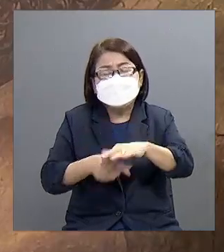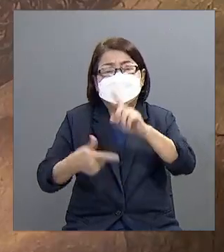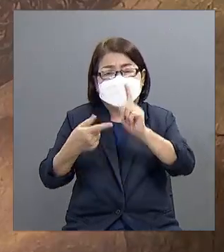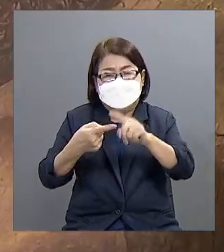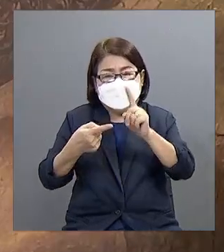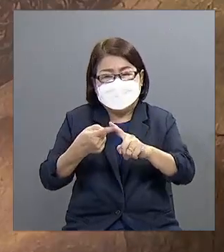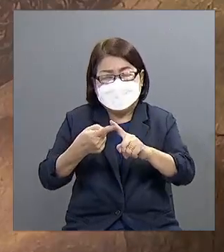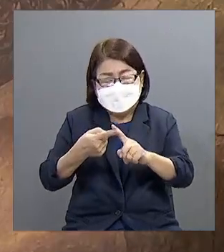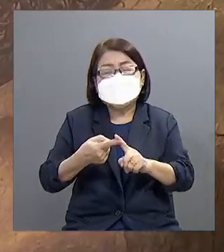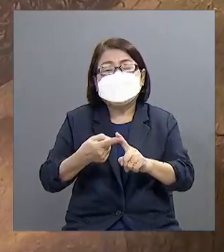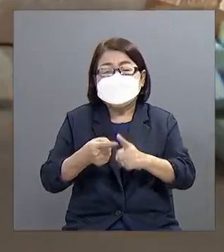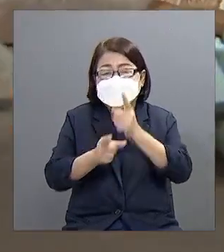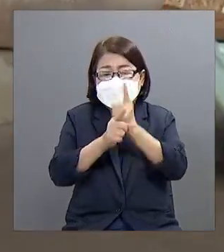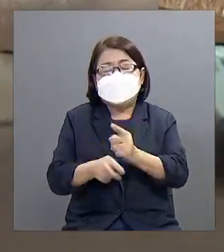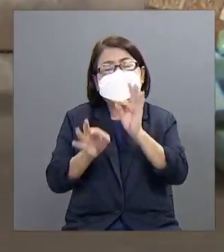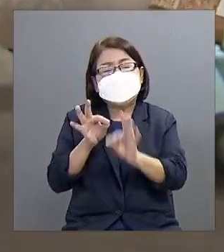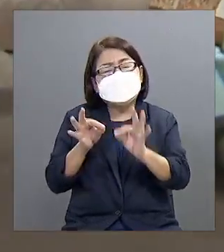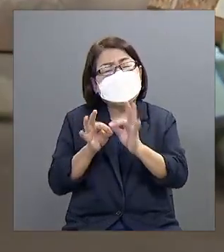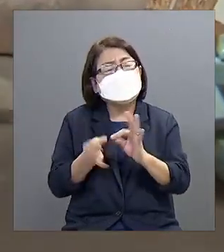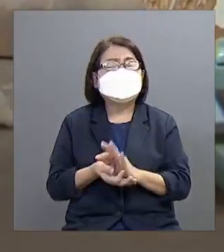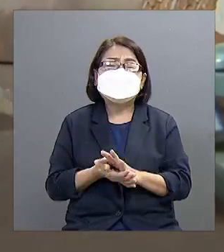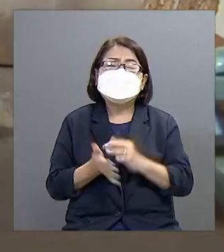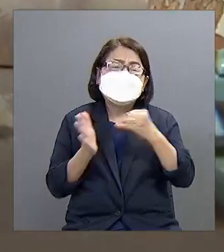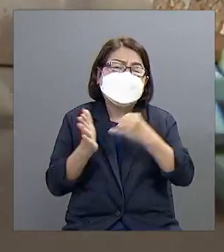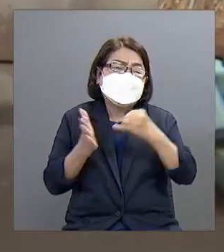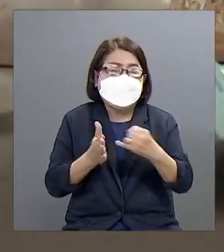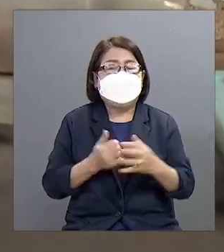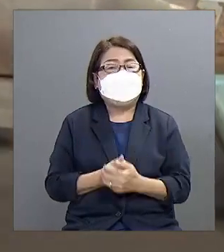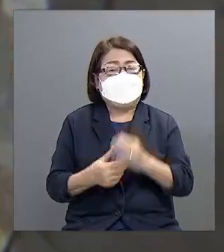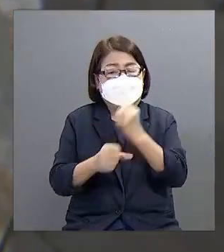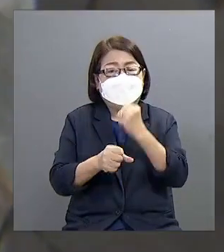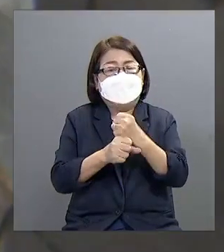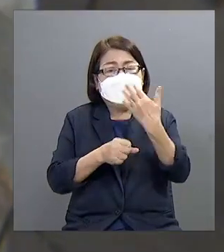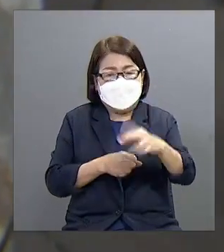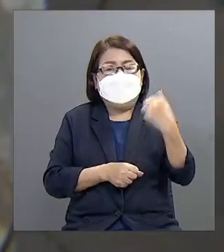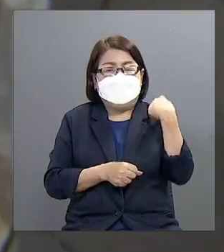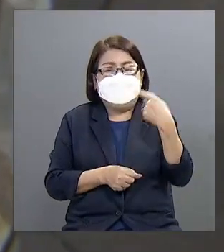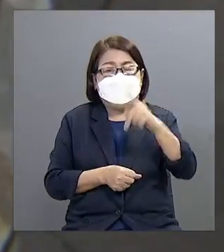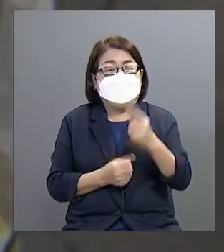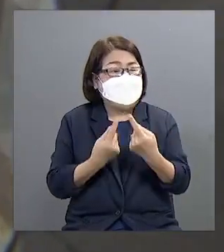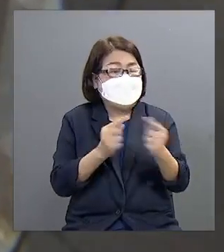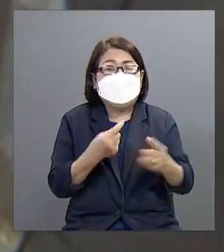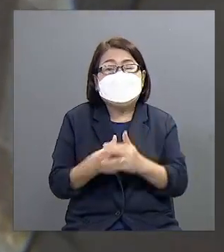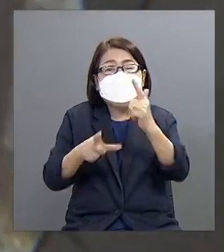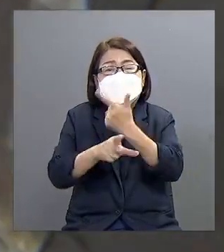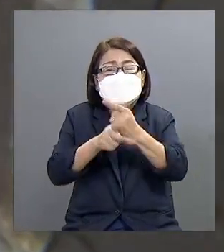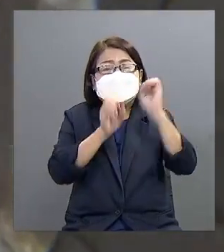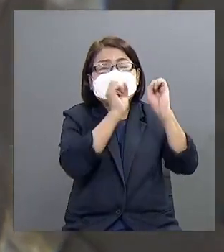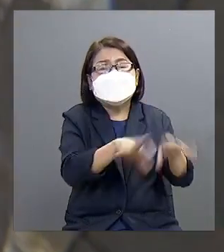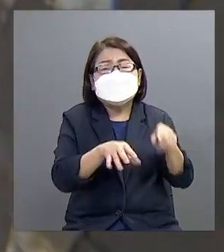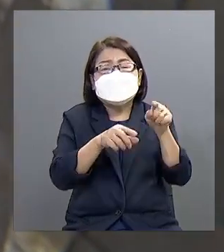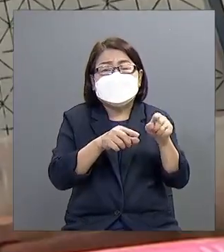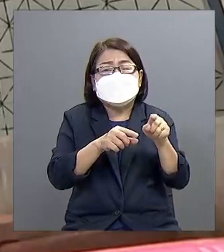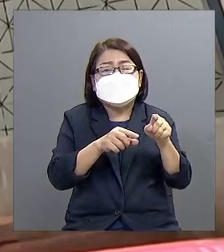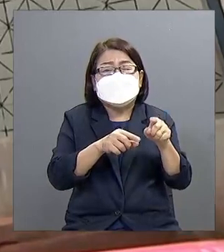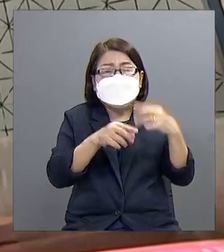เรียบง่ายแล้วก็ได้ประโยชน์สูงสุดซึ่งตัวสังกะสีเก่าเองเนี่ยเป็นวัสดุที่ใช้แล้วผมนำเข้ามาสร้างคุณค่